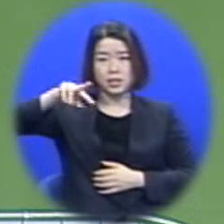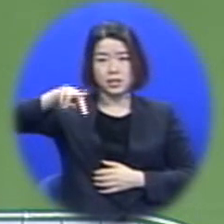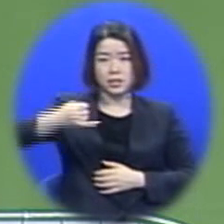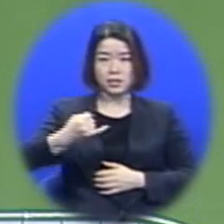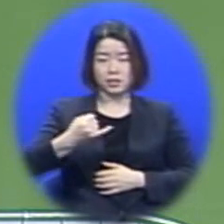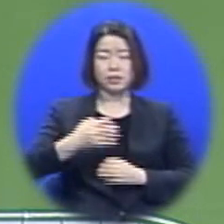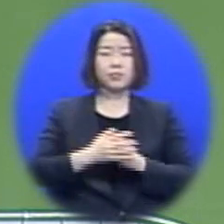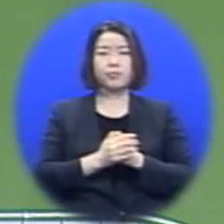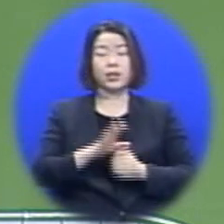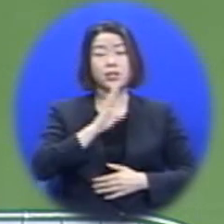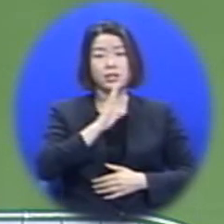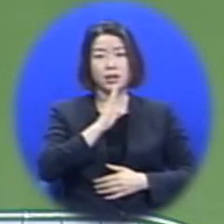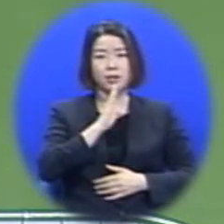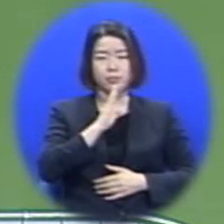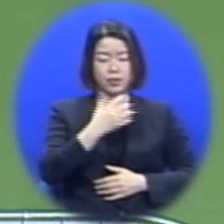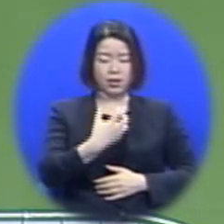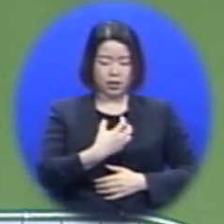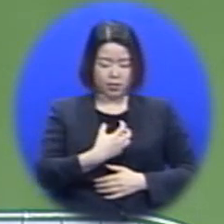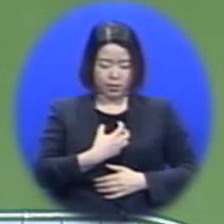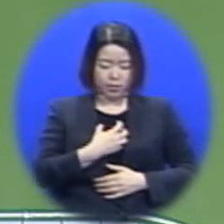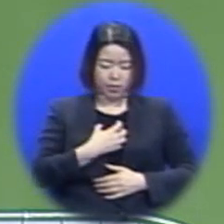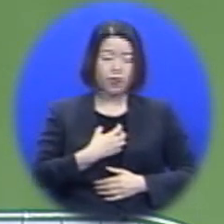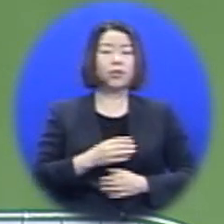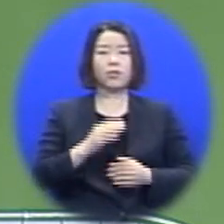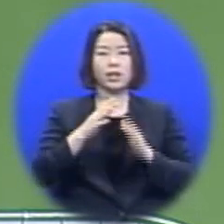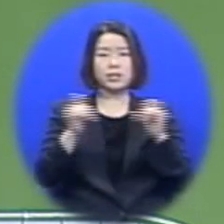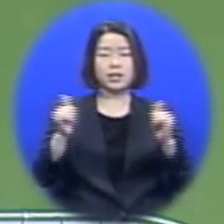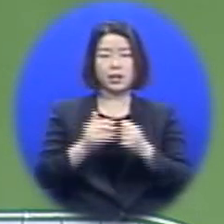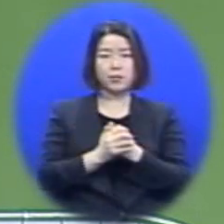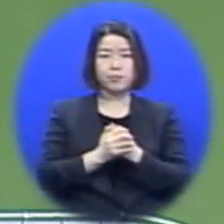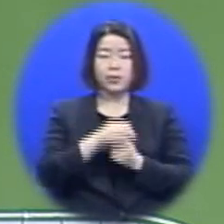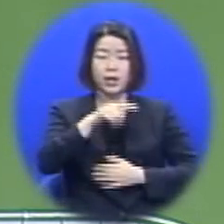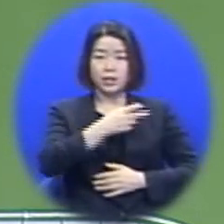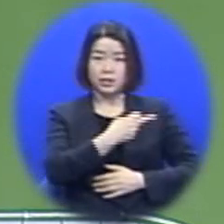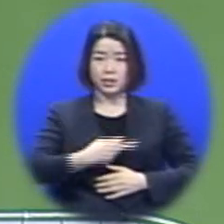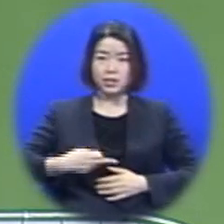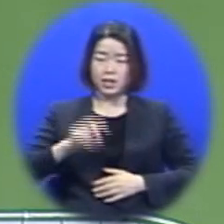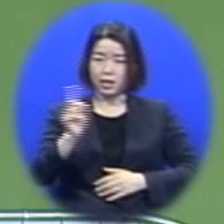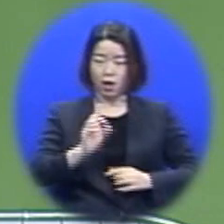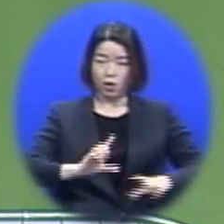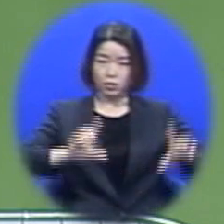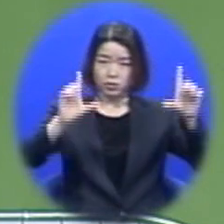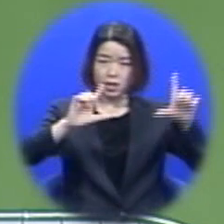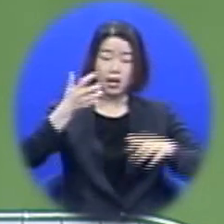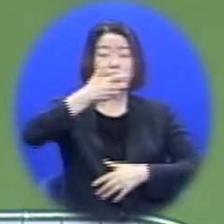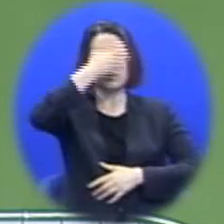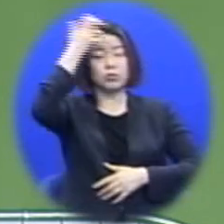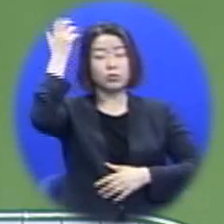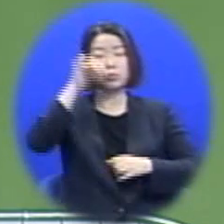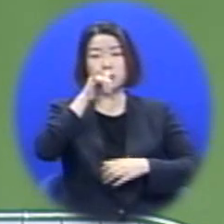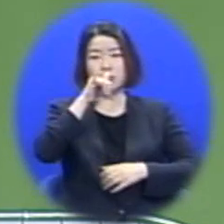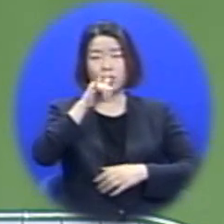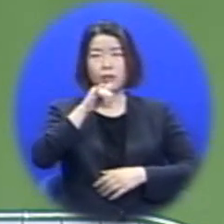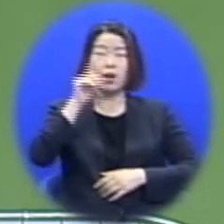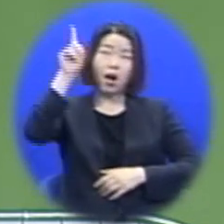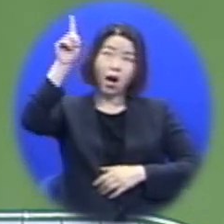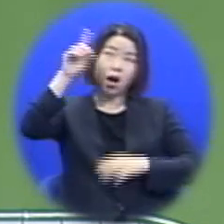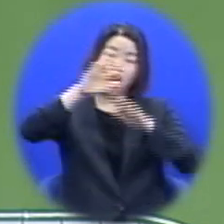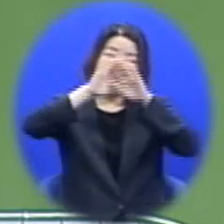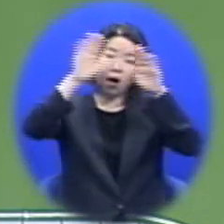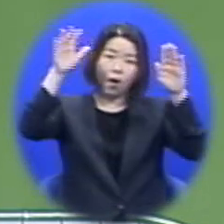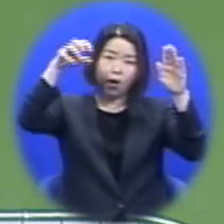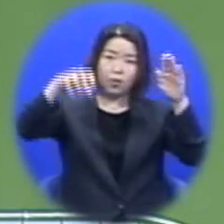그가 참 경건한 사람이었습니다. 그 제자가 어느 날 꿈을 꿨는데 천국에 참 높은